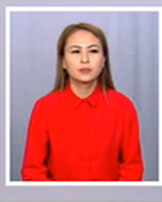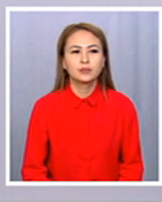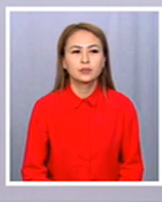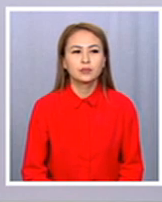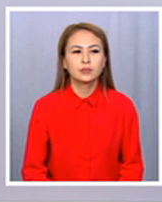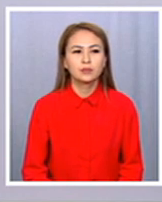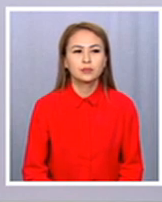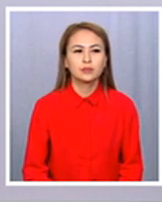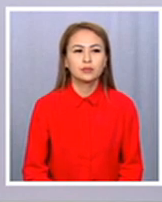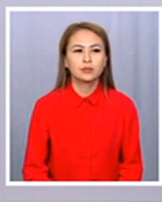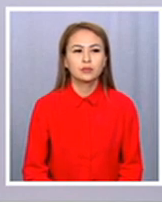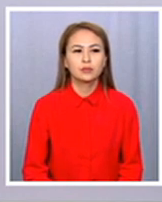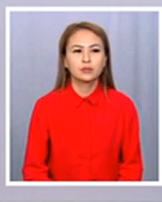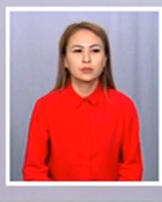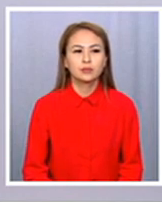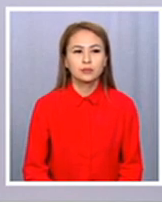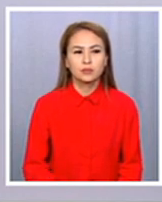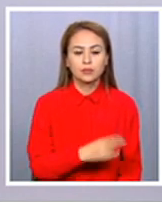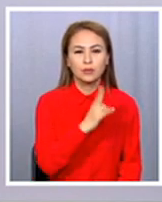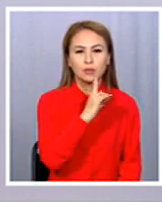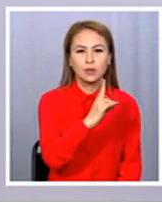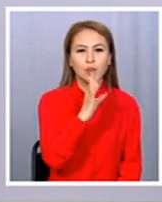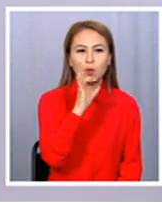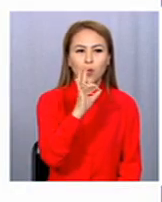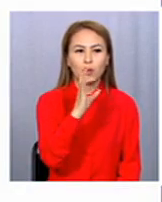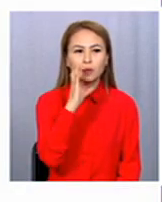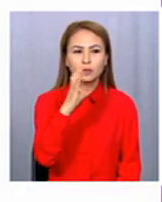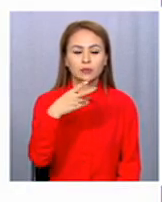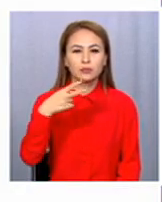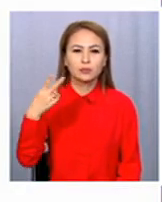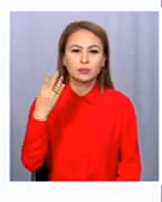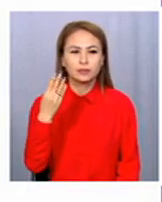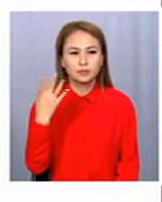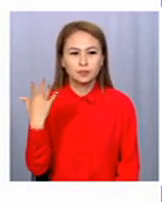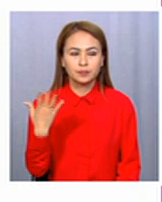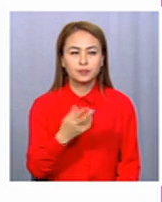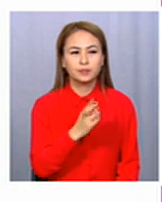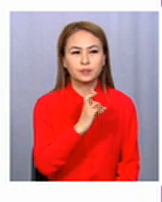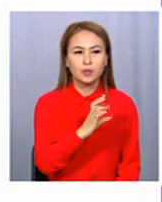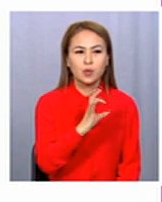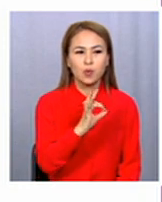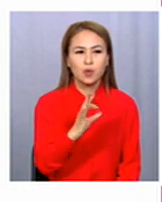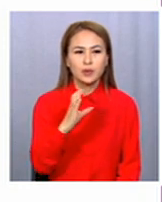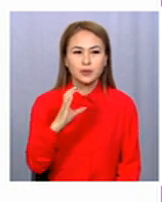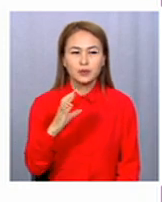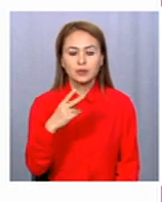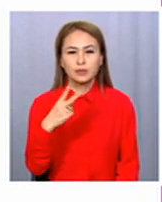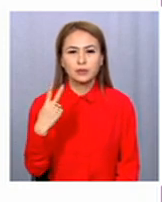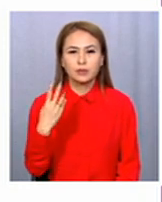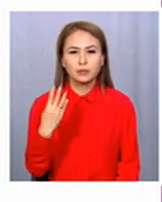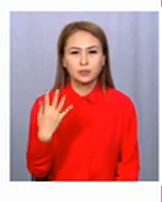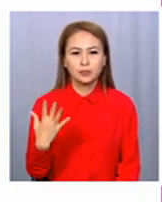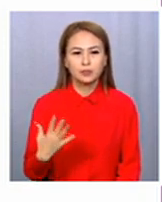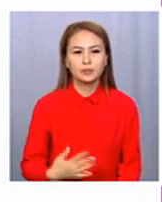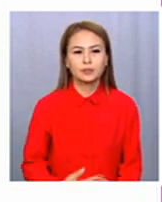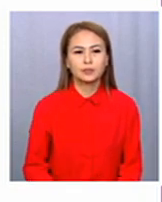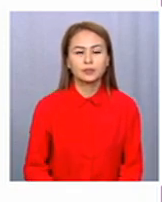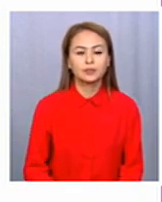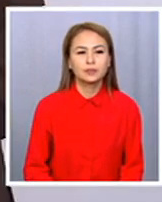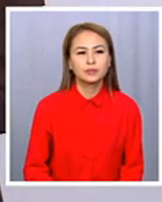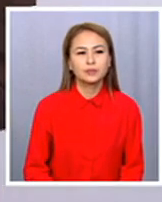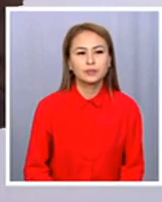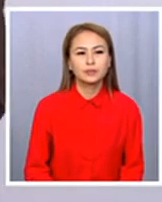К, О, С бұрышы 45 градус, дәл сондай Б, О, С бұрышы 45